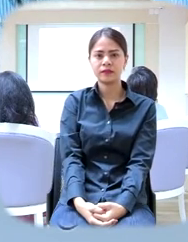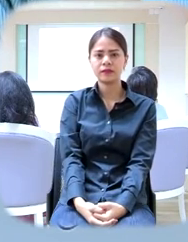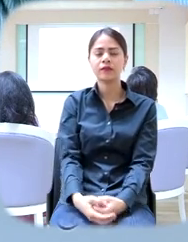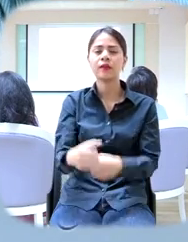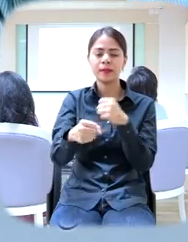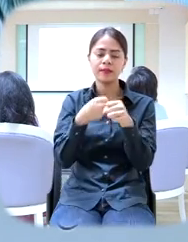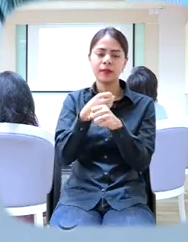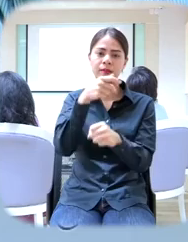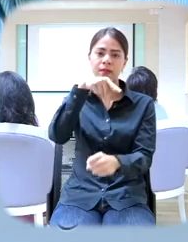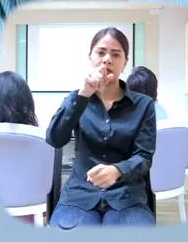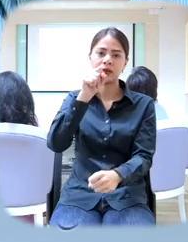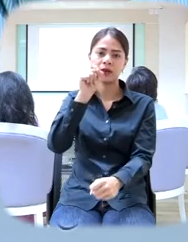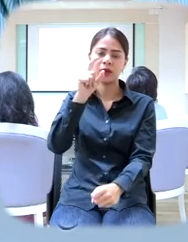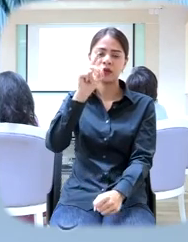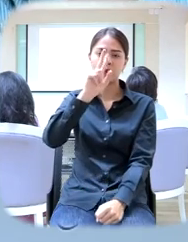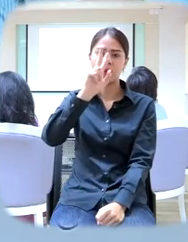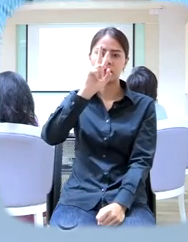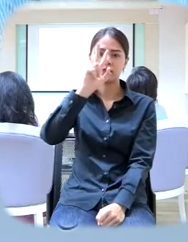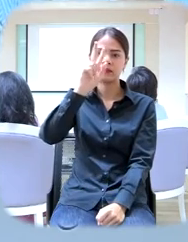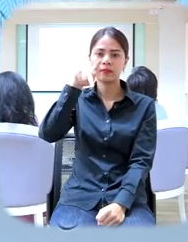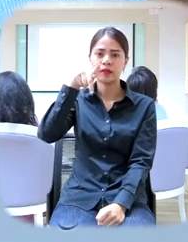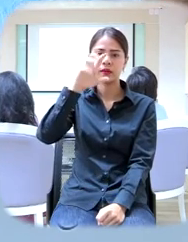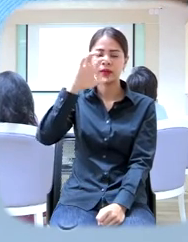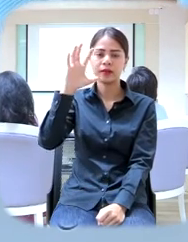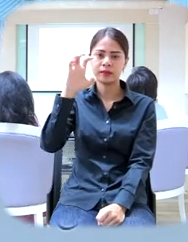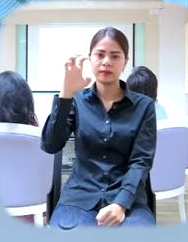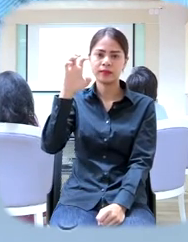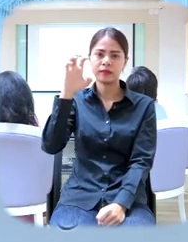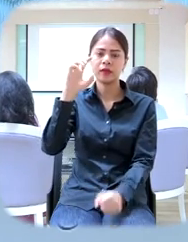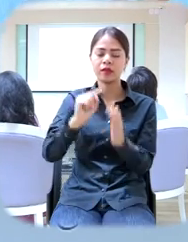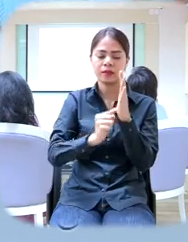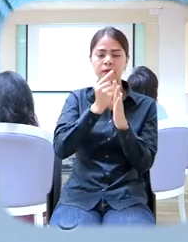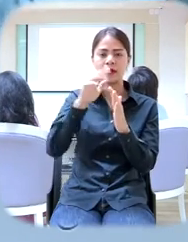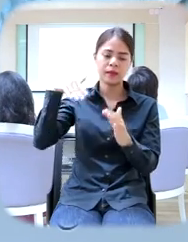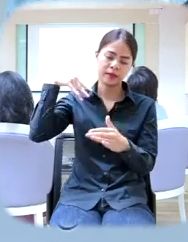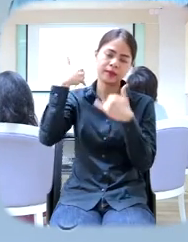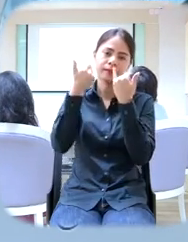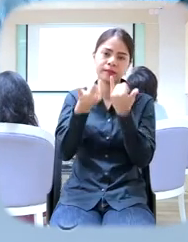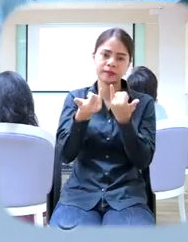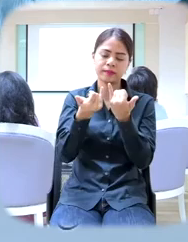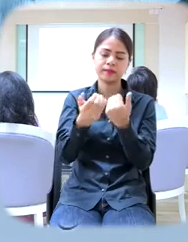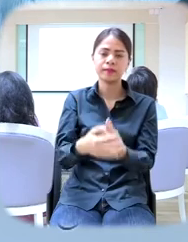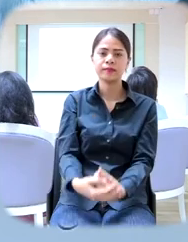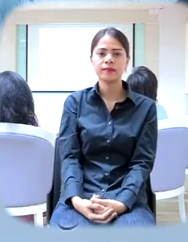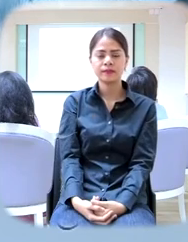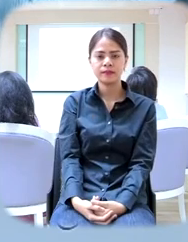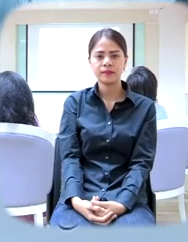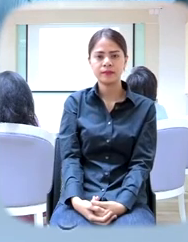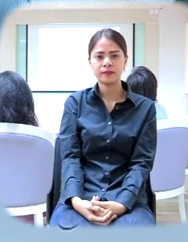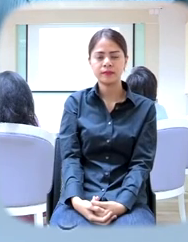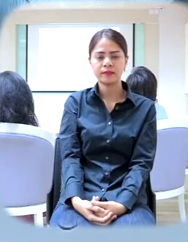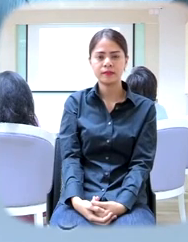กว่าๆครับก็เท่านั้นเองนะครับครับที่ใช้กันในปัจจุบัน 19th century Europe